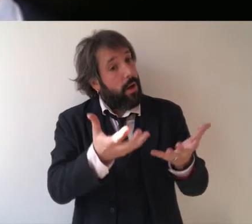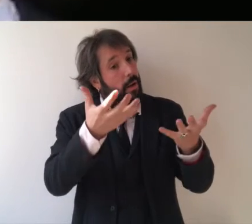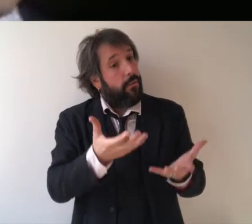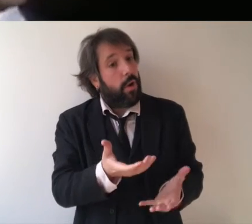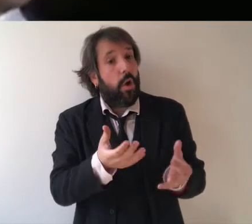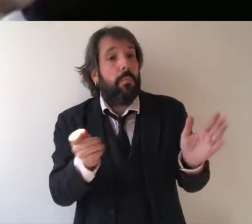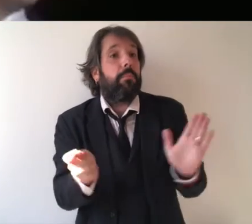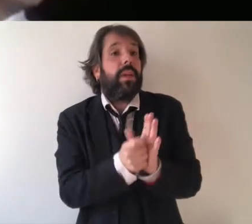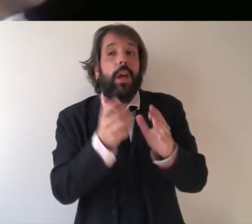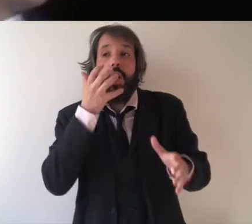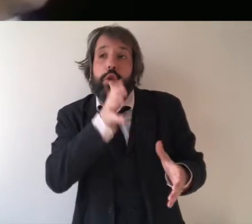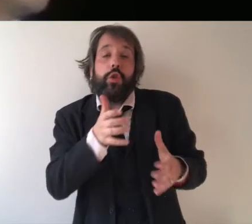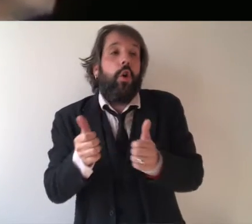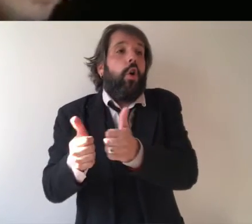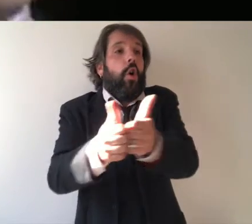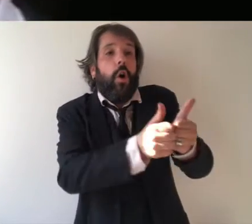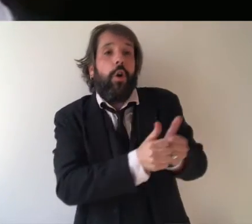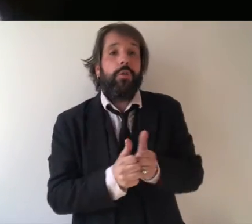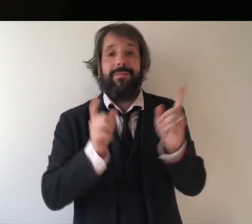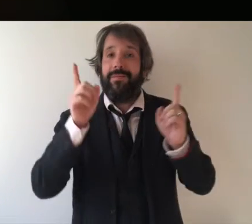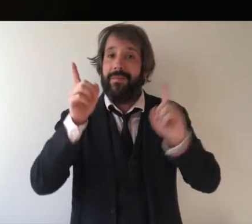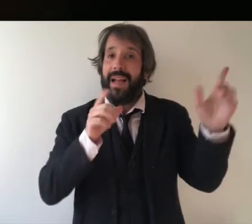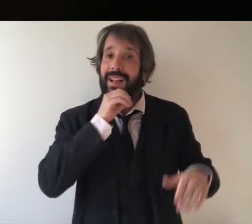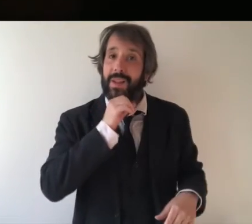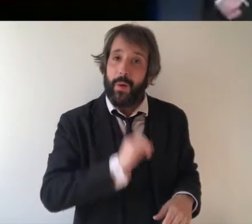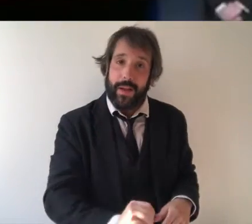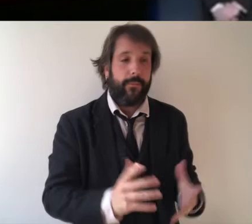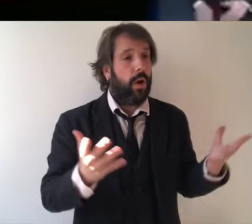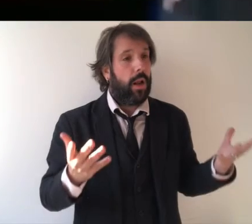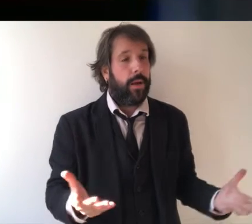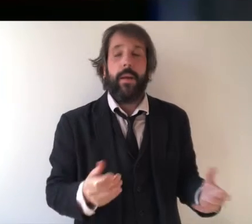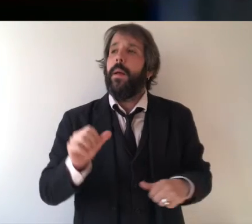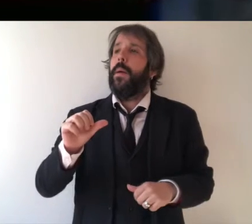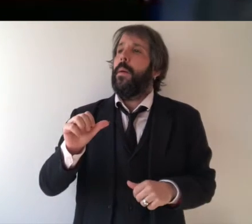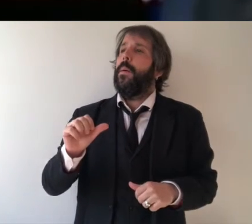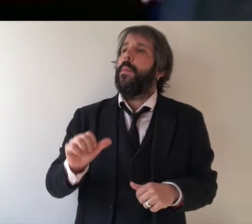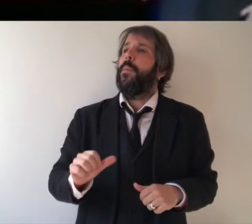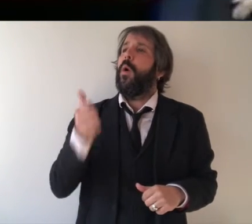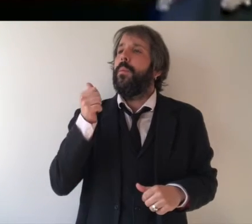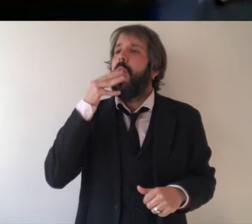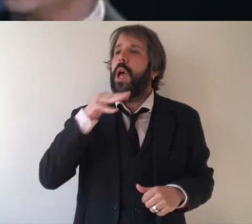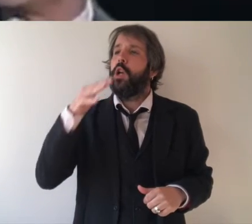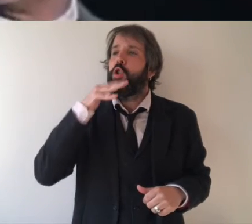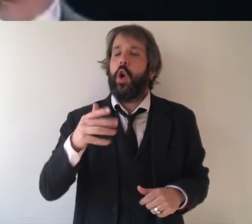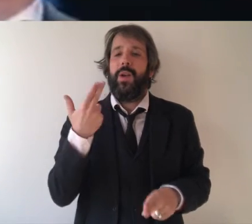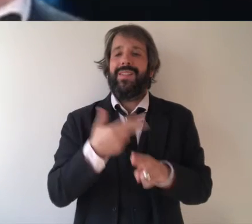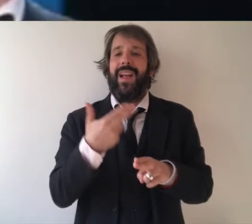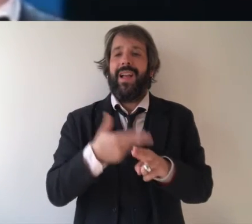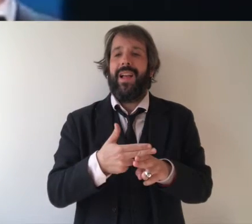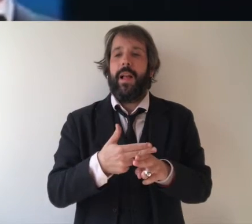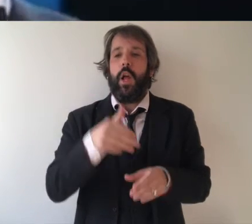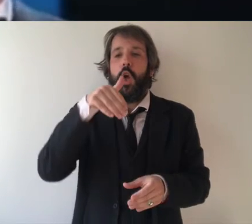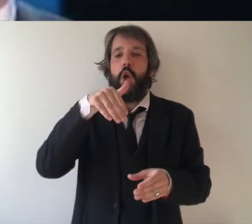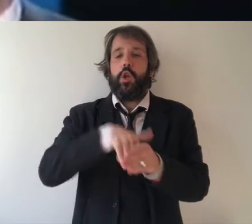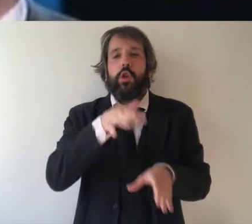moment de chaleur, de bonheur dans la célébration de Noël. Voilà. Voilà. Le premier de ces 2 chants